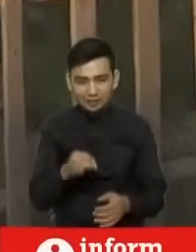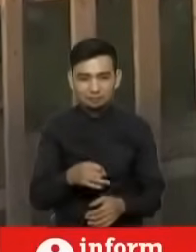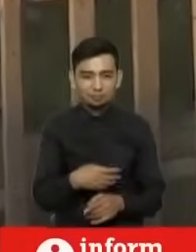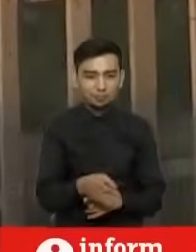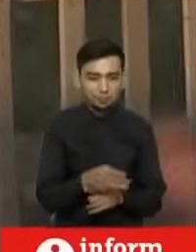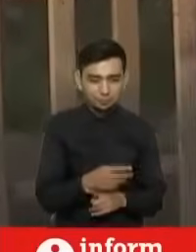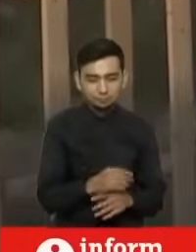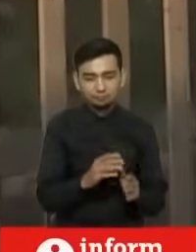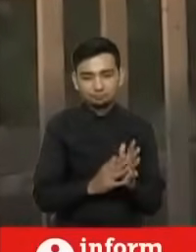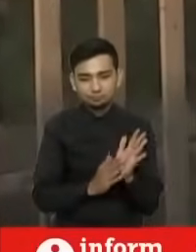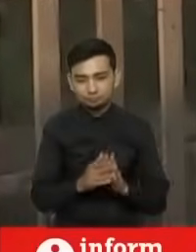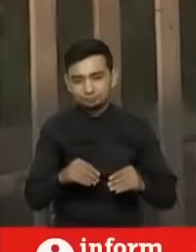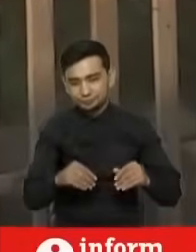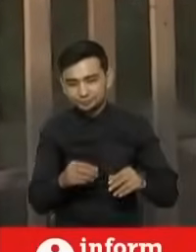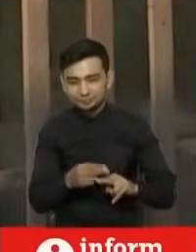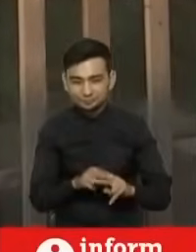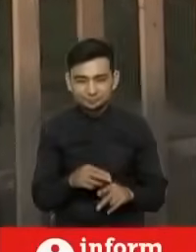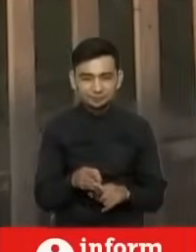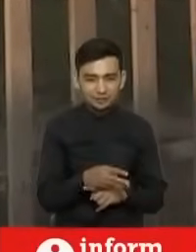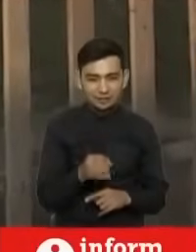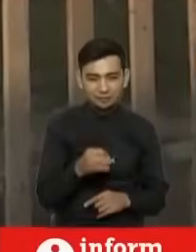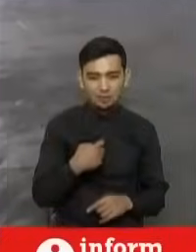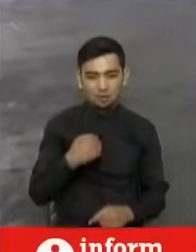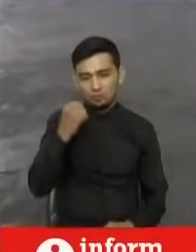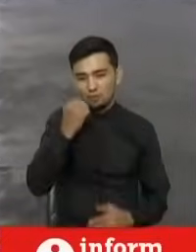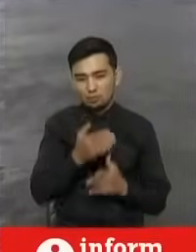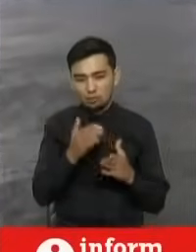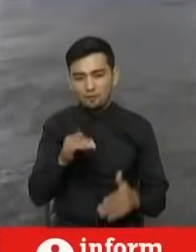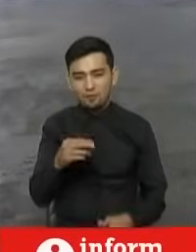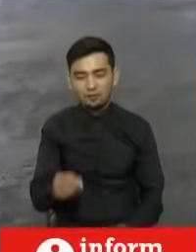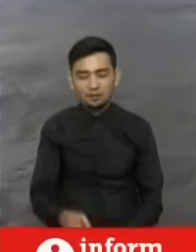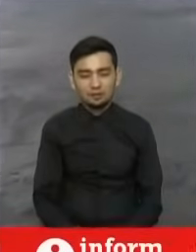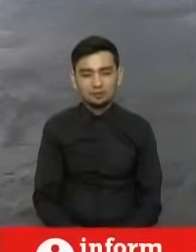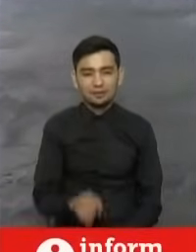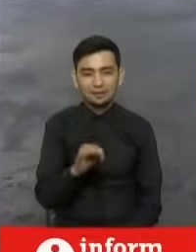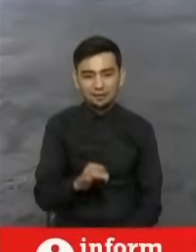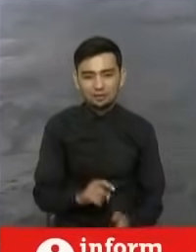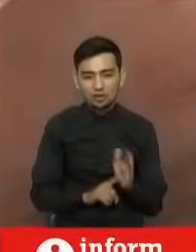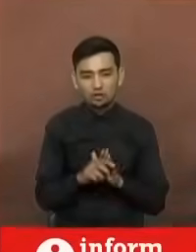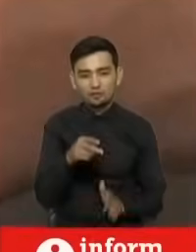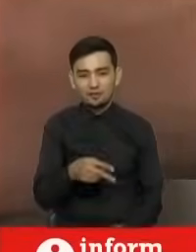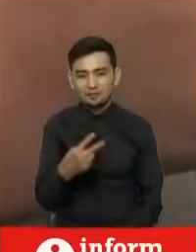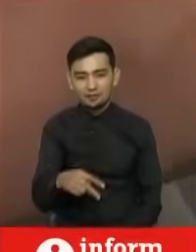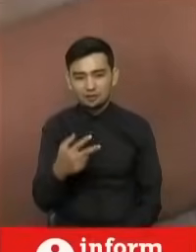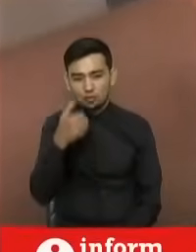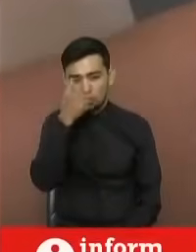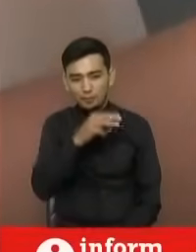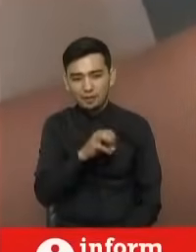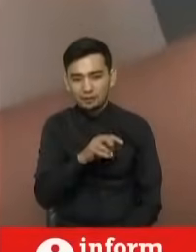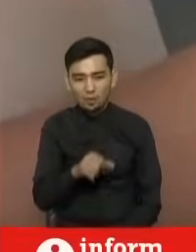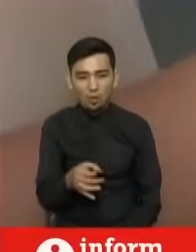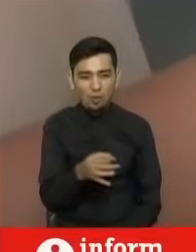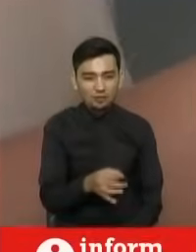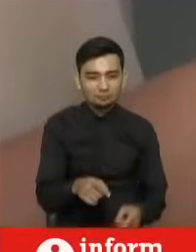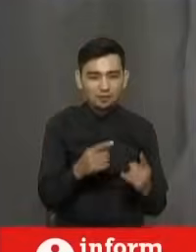огород и использовали для прочих целей. Мы очень благодарны фонду. Стоит отметить, что начиная с 2023 года в развитие Мангистауской области